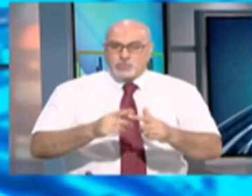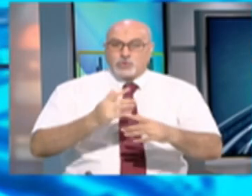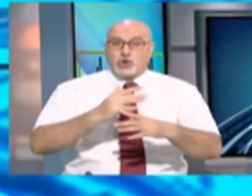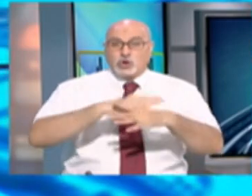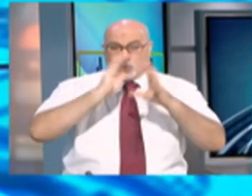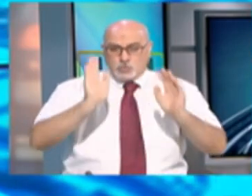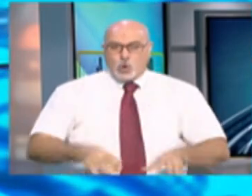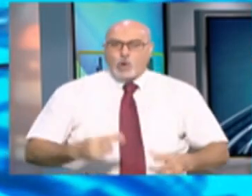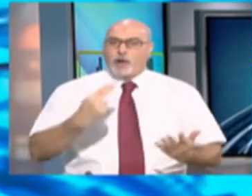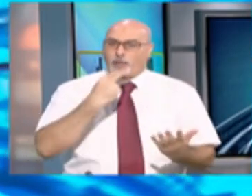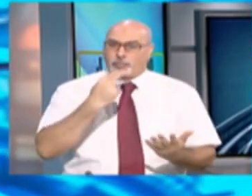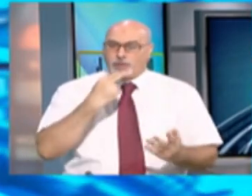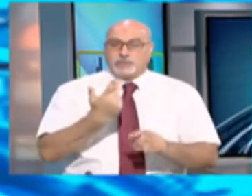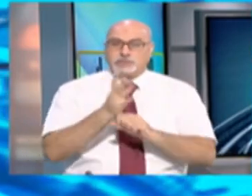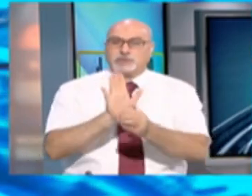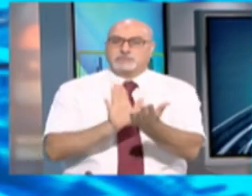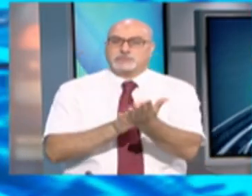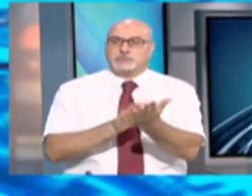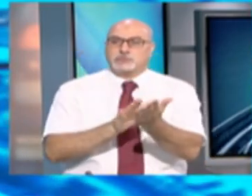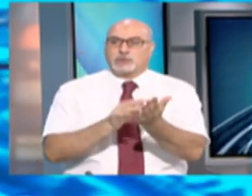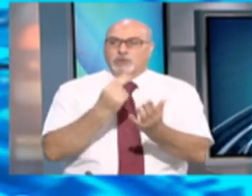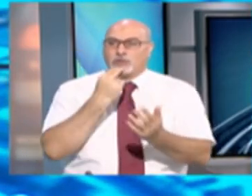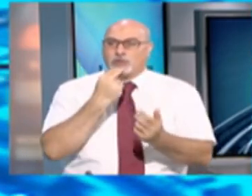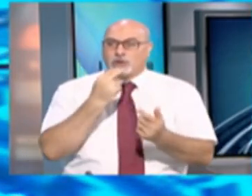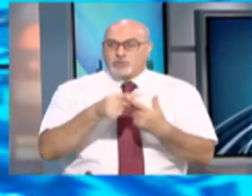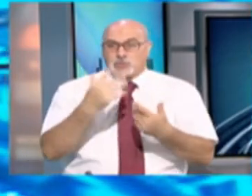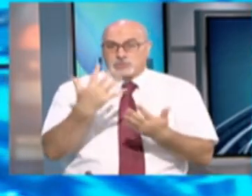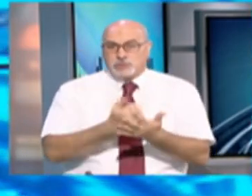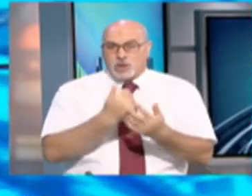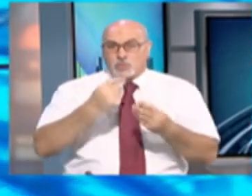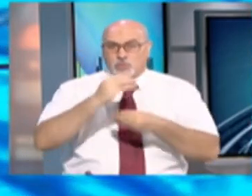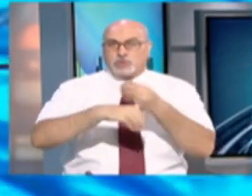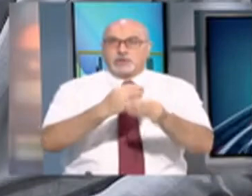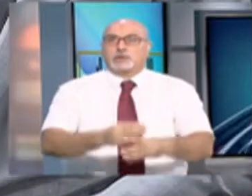رياضيين، مهنئا الرياضيين على هذا المكسب العالمي.